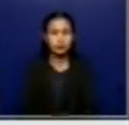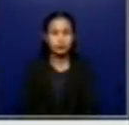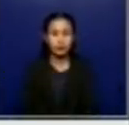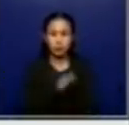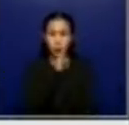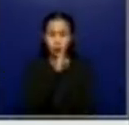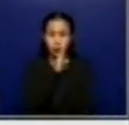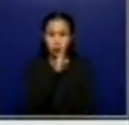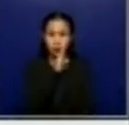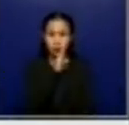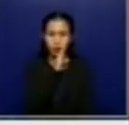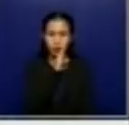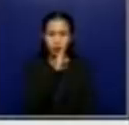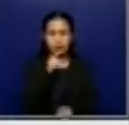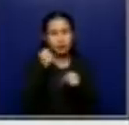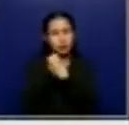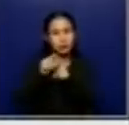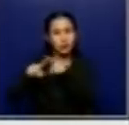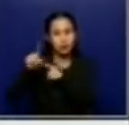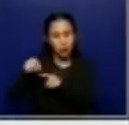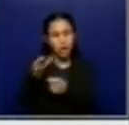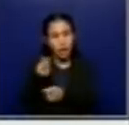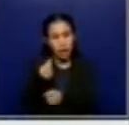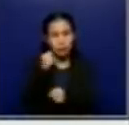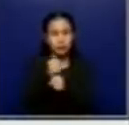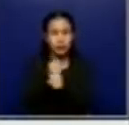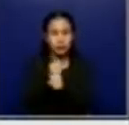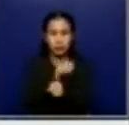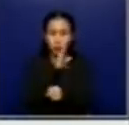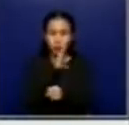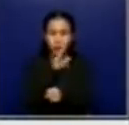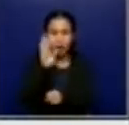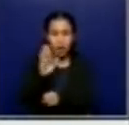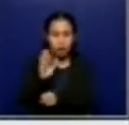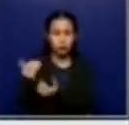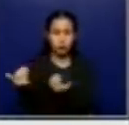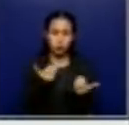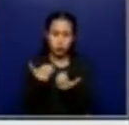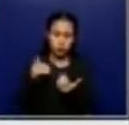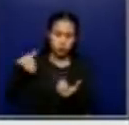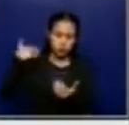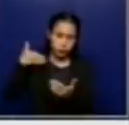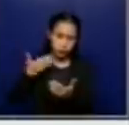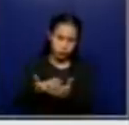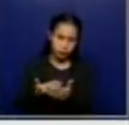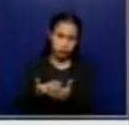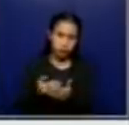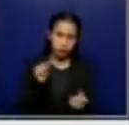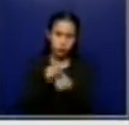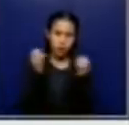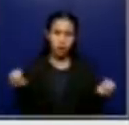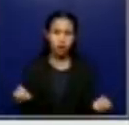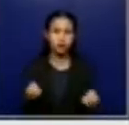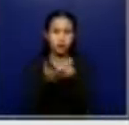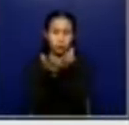การปลดเงื่อนไขต่างๆขณะนี้ต้องรีบทำครับอย่าให้ลูกหลานเราได้รับความเสียหายจ